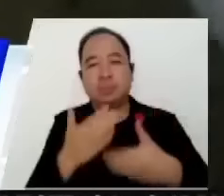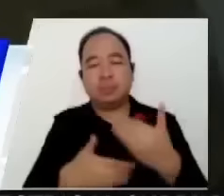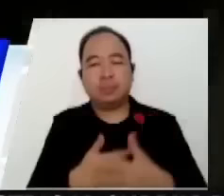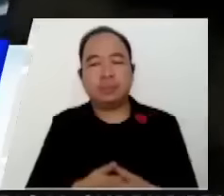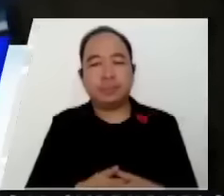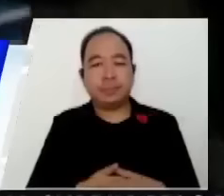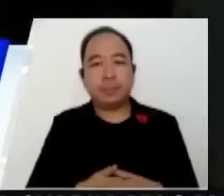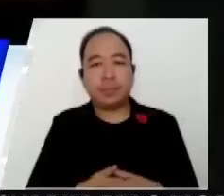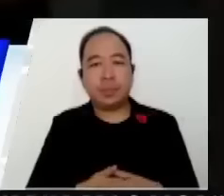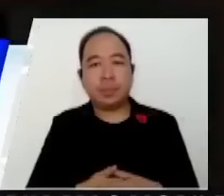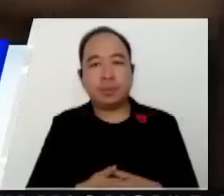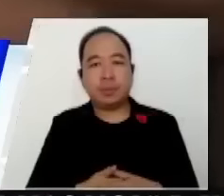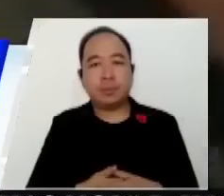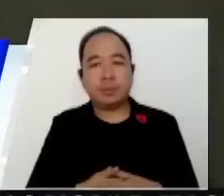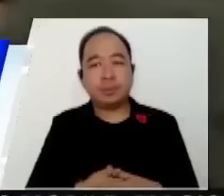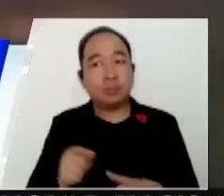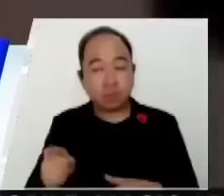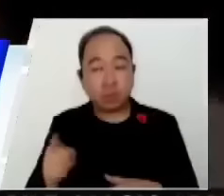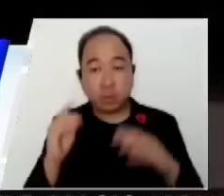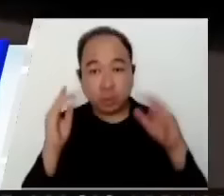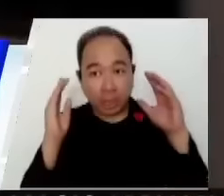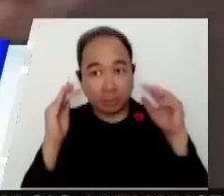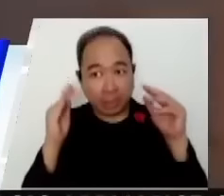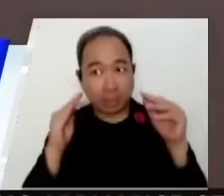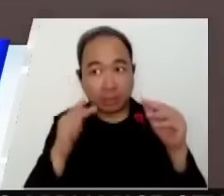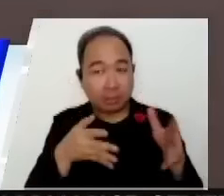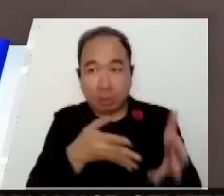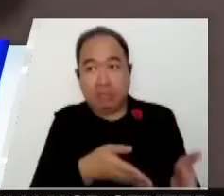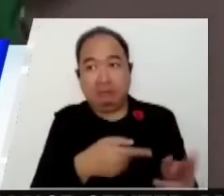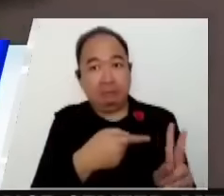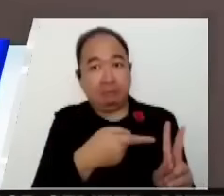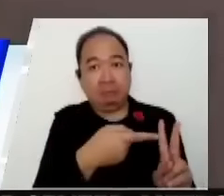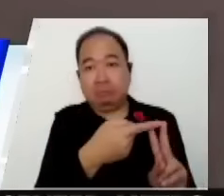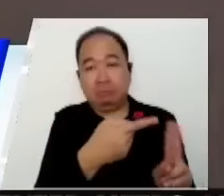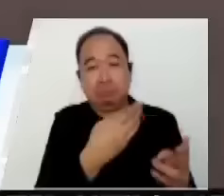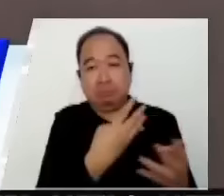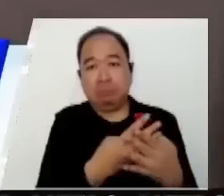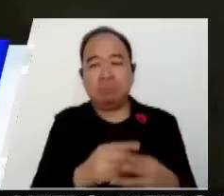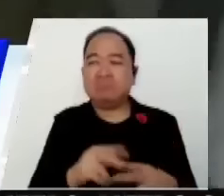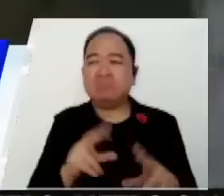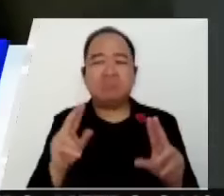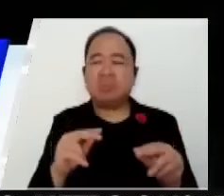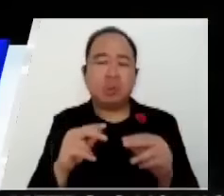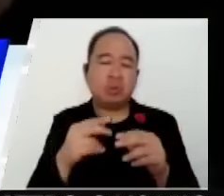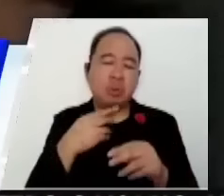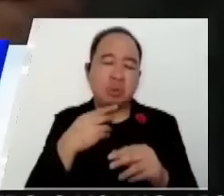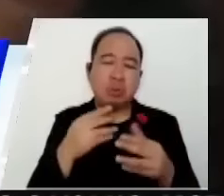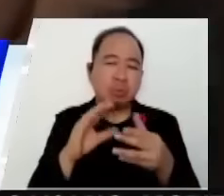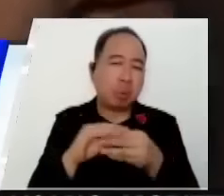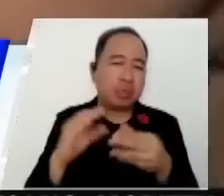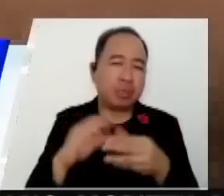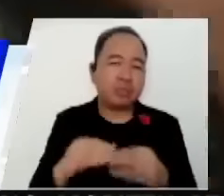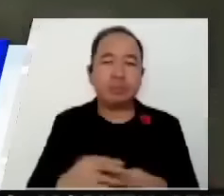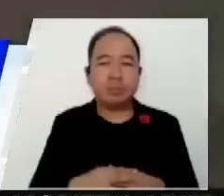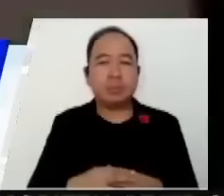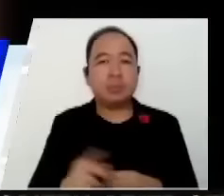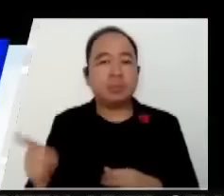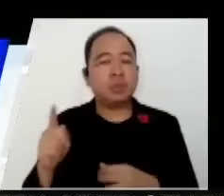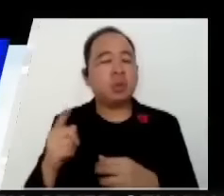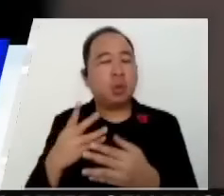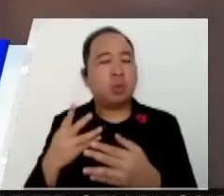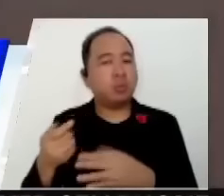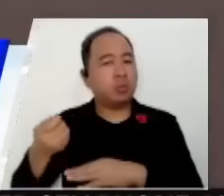Inasahan nyo ho bang kayo maiiwan? No comment. Pinapayagan naman sila ng korte ng provisional liberty habang sila